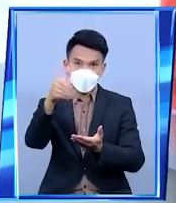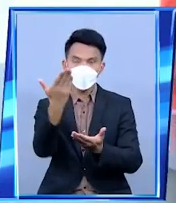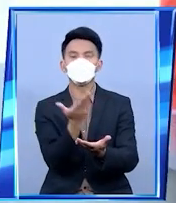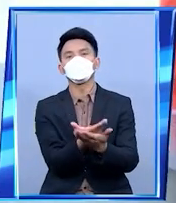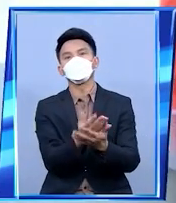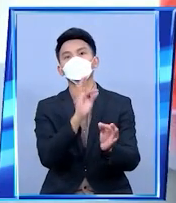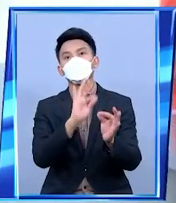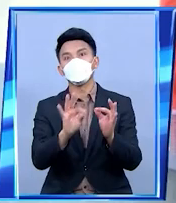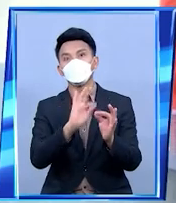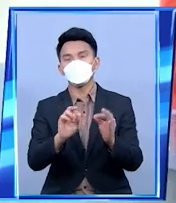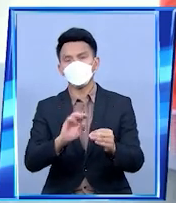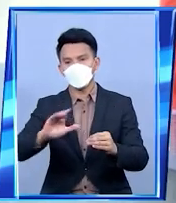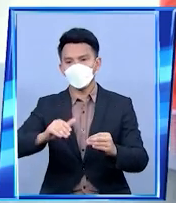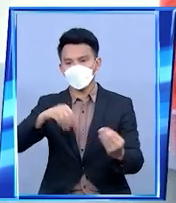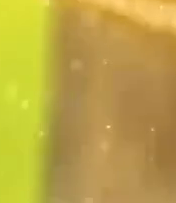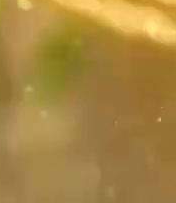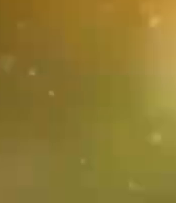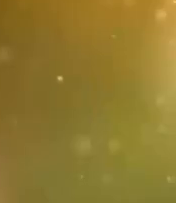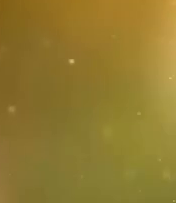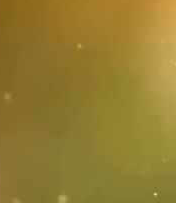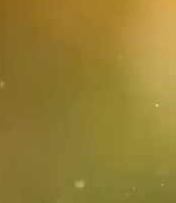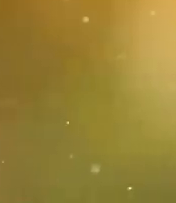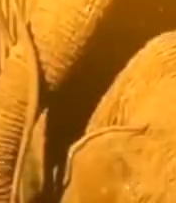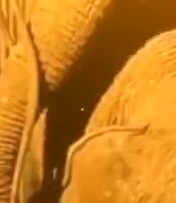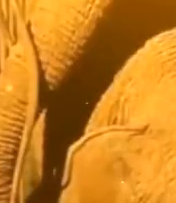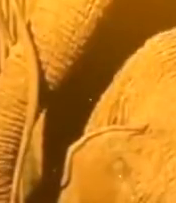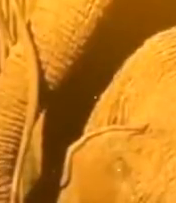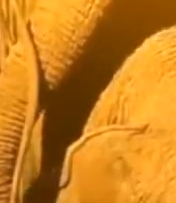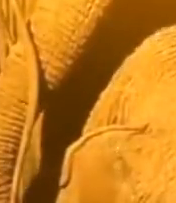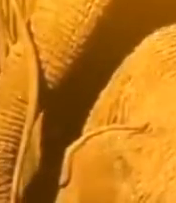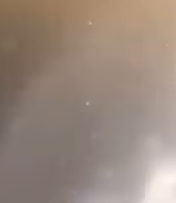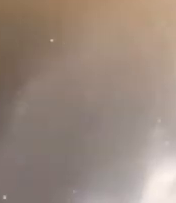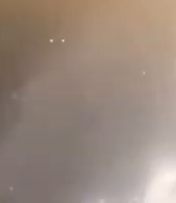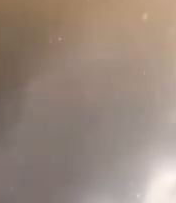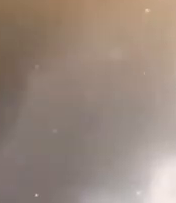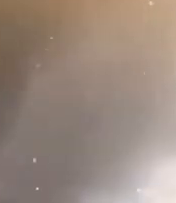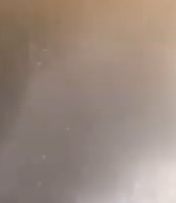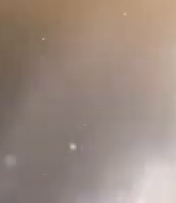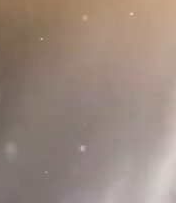ดอกเบี้ยที่ใช้ฟื้นฟูเศรษฐกิจของประเทศค่ะ Tomorrow